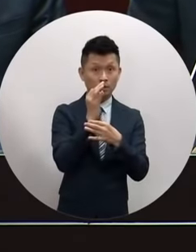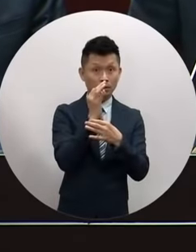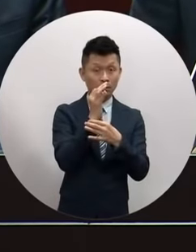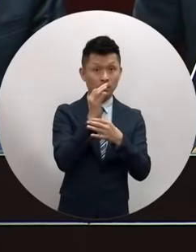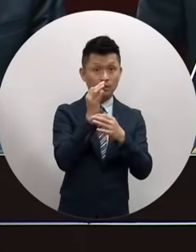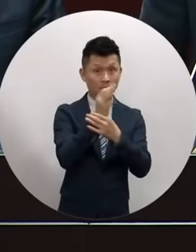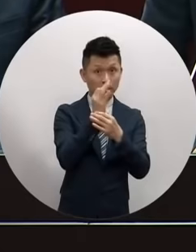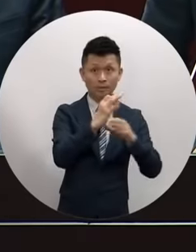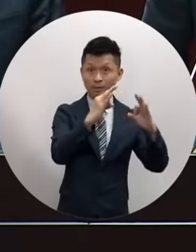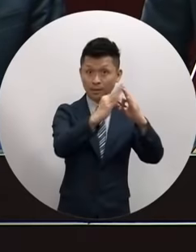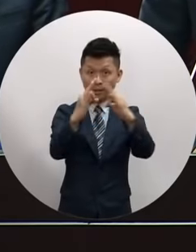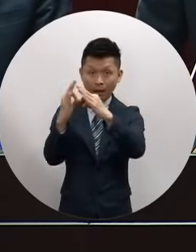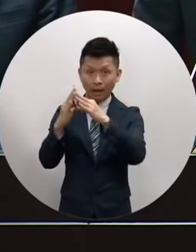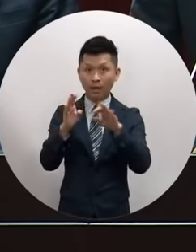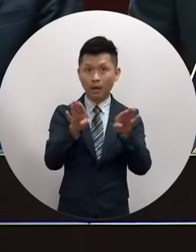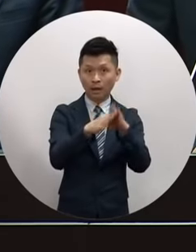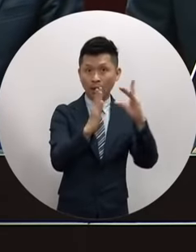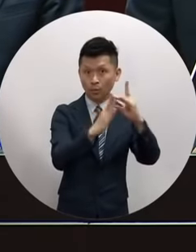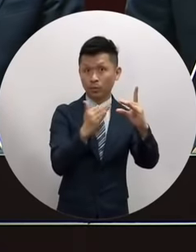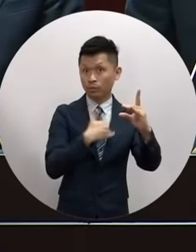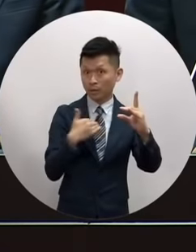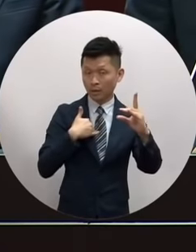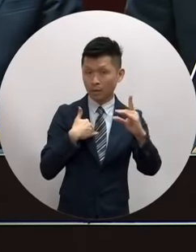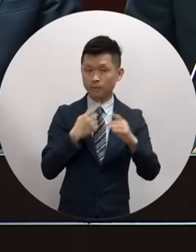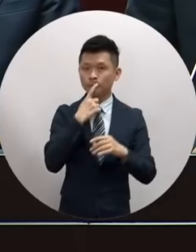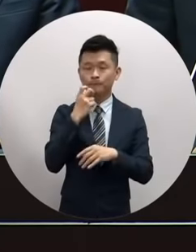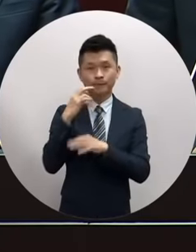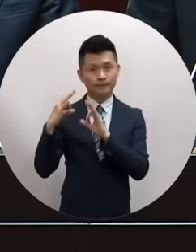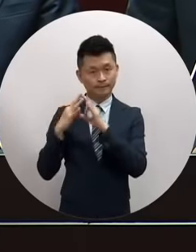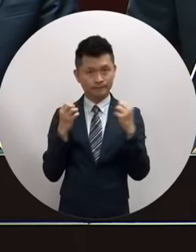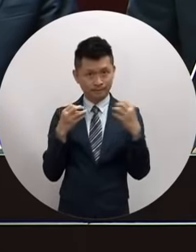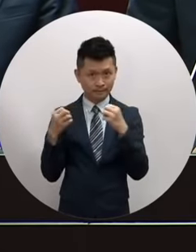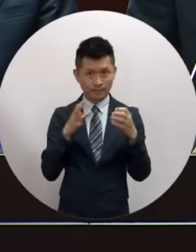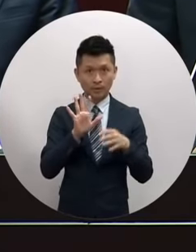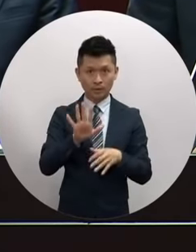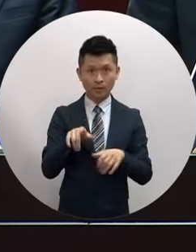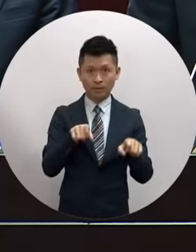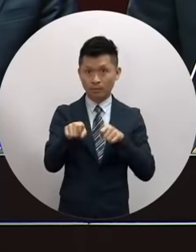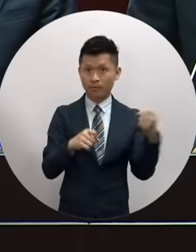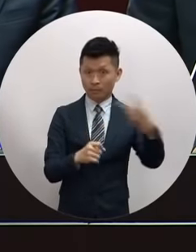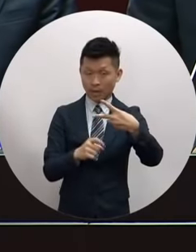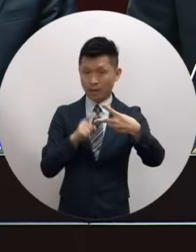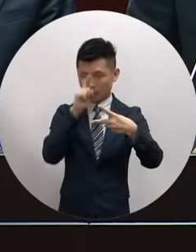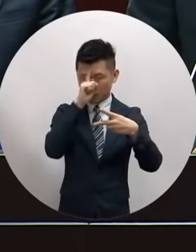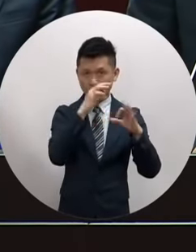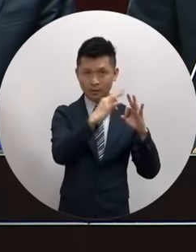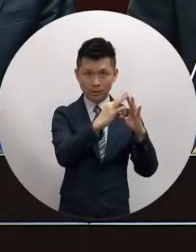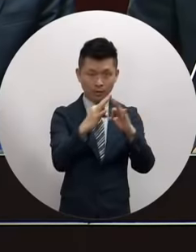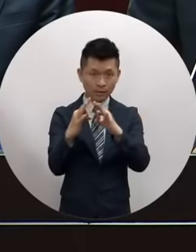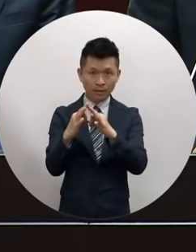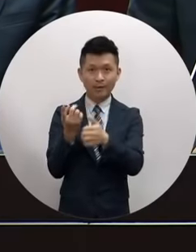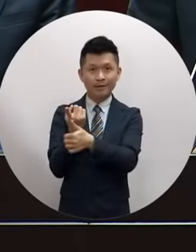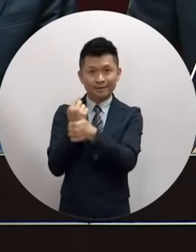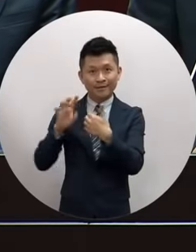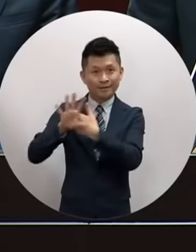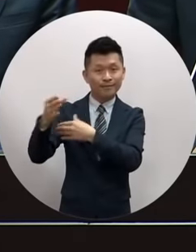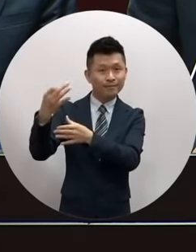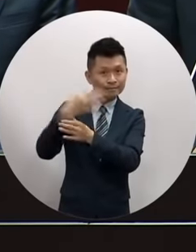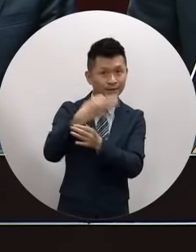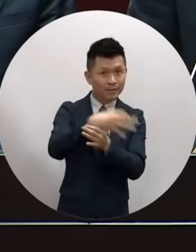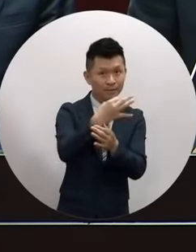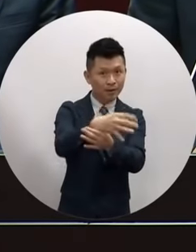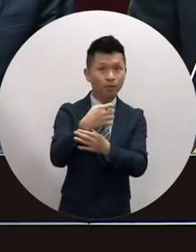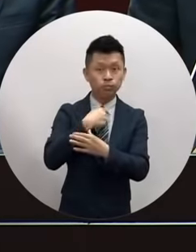这两项方案都是跟央行协商过的，这两项方案的意思就是让我们的金融机构能够吸引境外资金跟境外